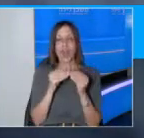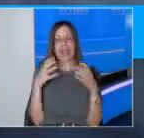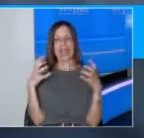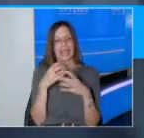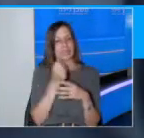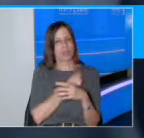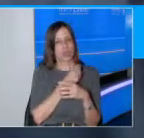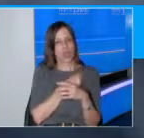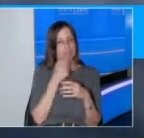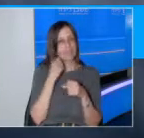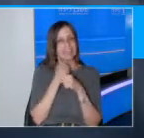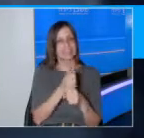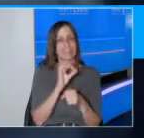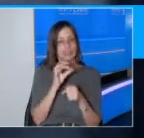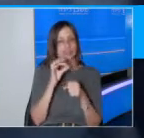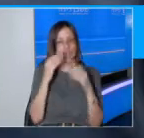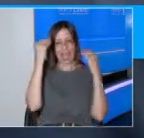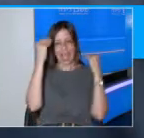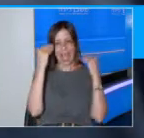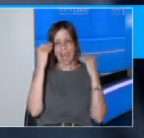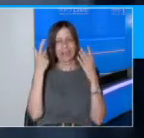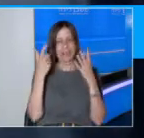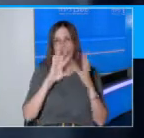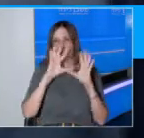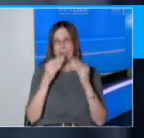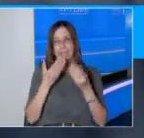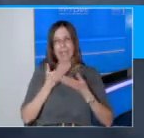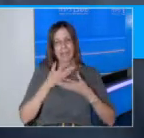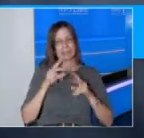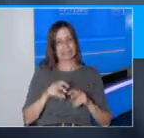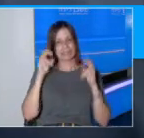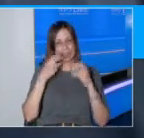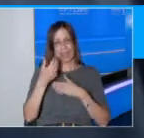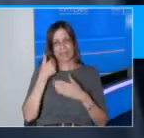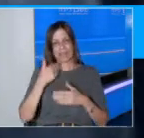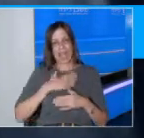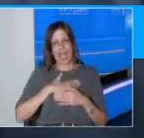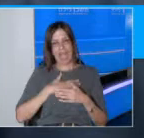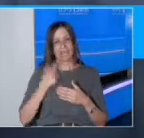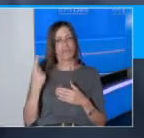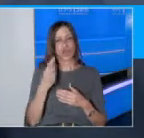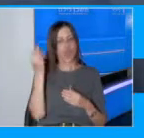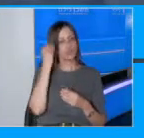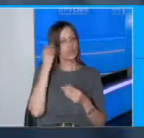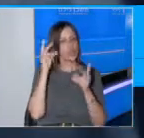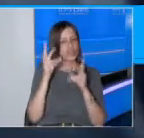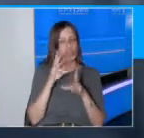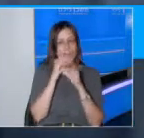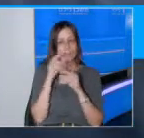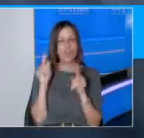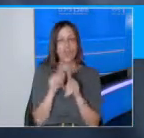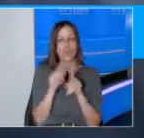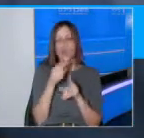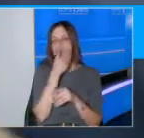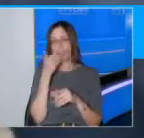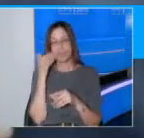התורניים, והנציגים של חב"ד, שכולם מקבלים הזדמנויות לפני החג, ובכל שיעור אפשרי מדברים על אותו יום כיפור, ויום